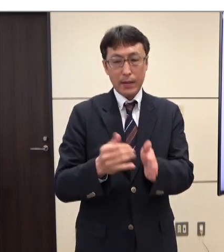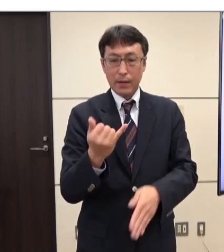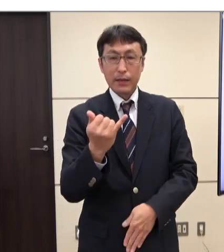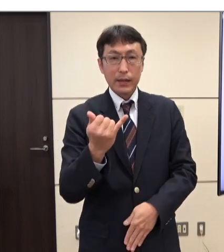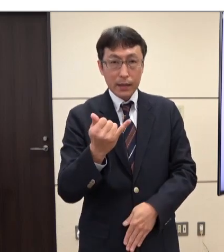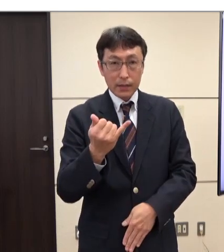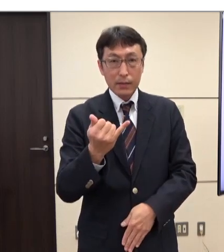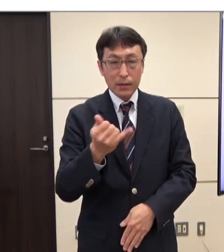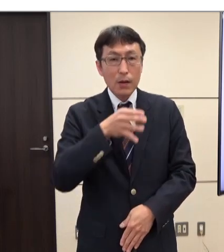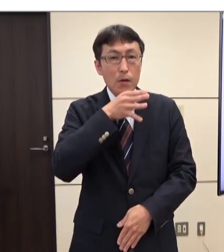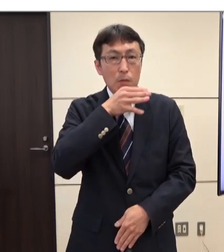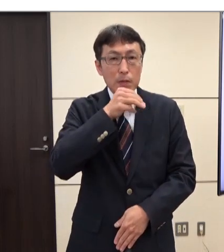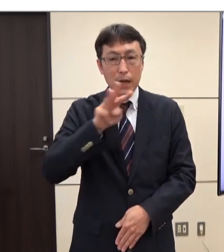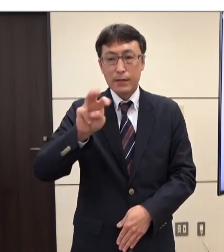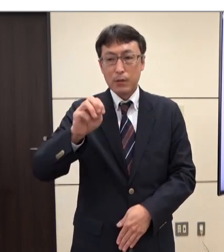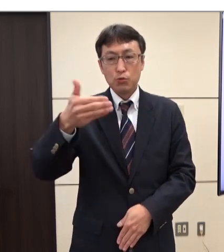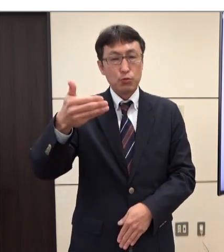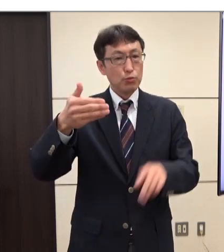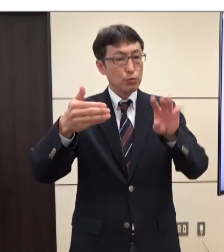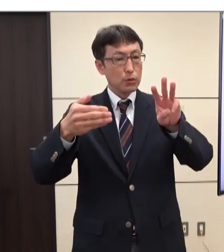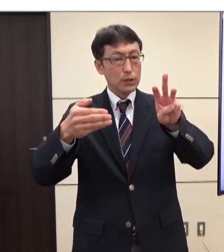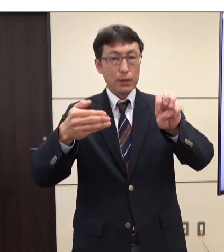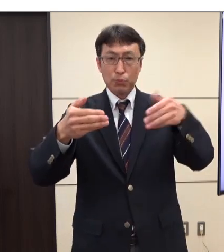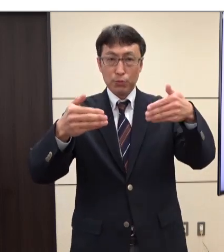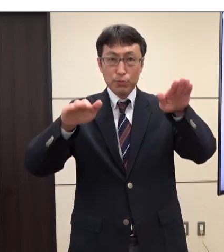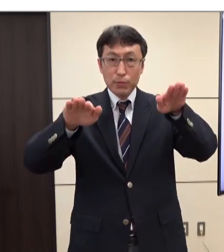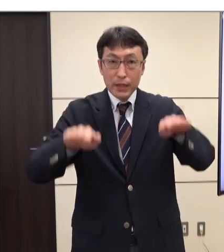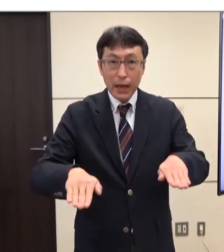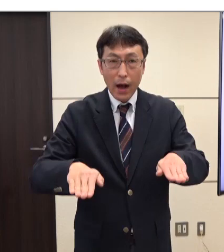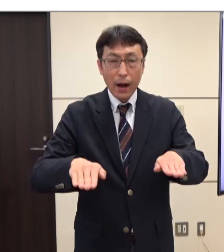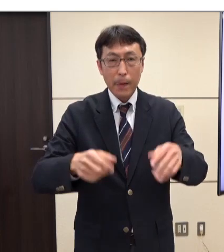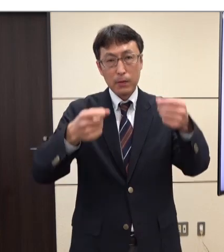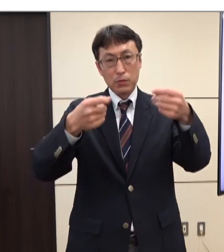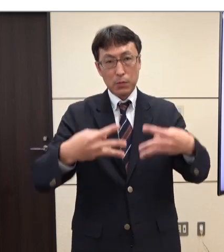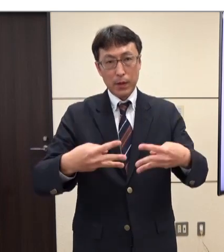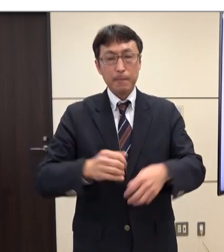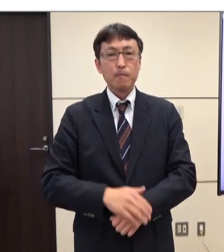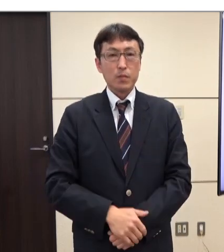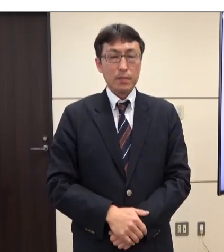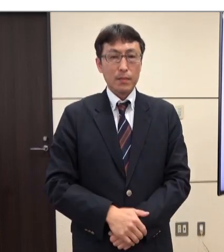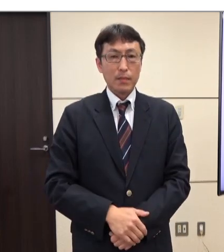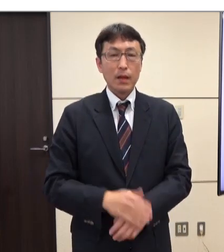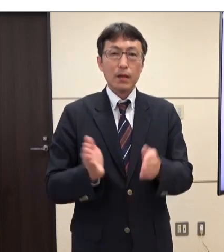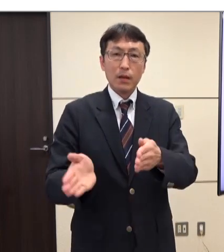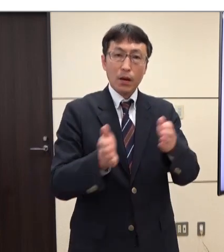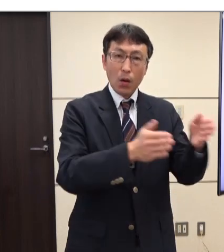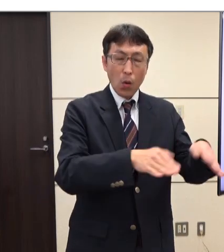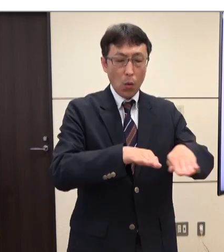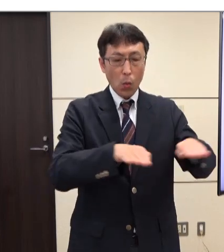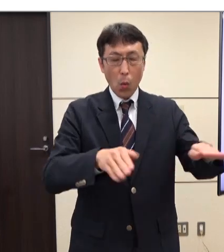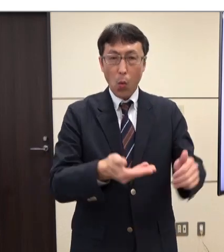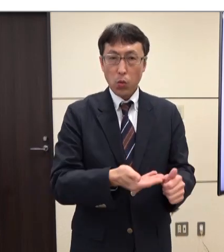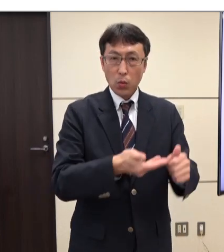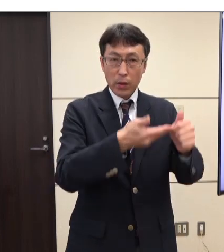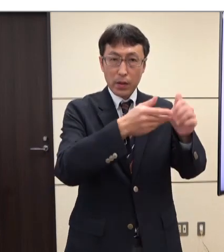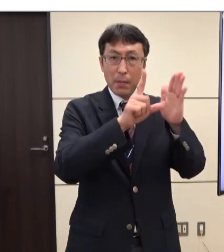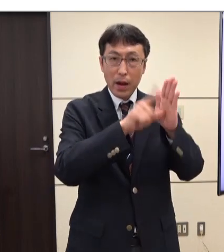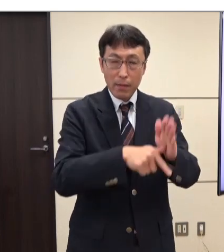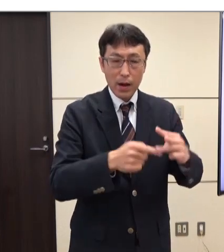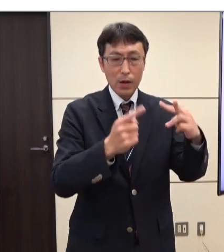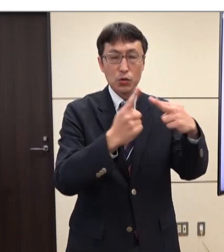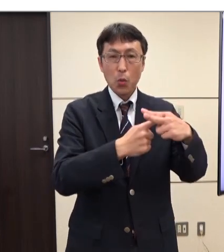39歳以下であること、それから子育て世帯に関しては小学校終了前